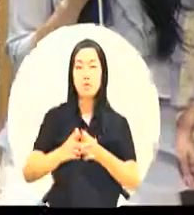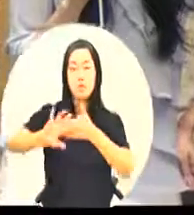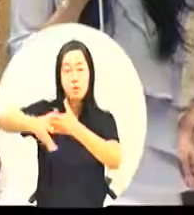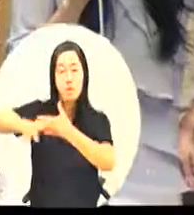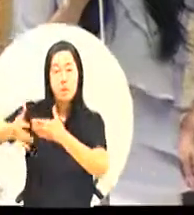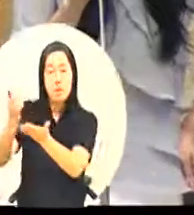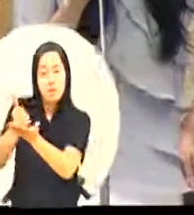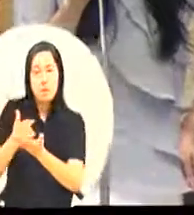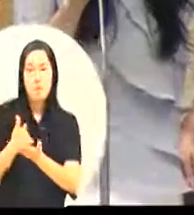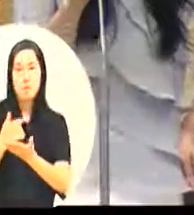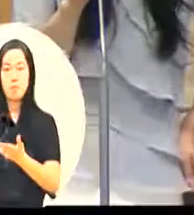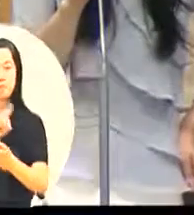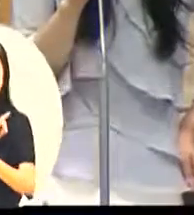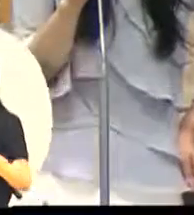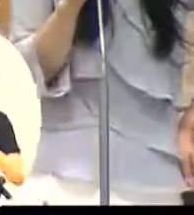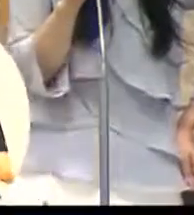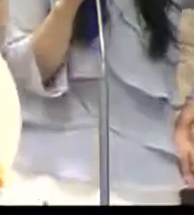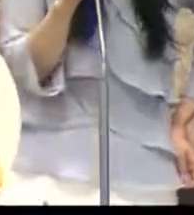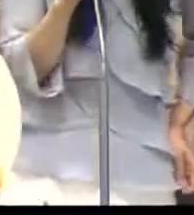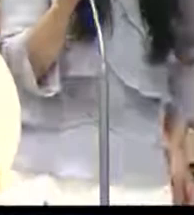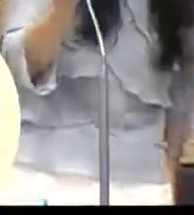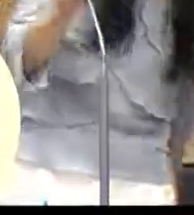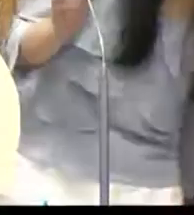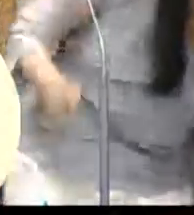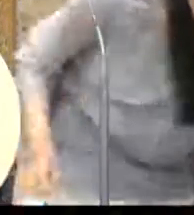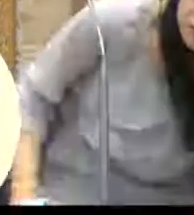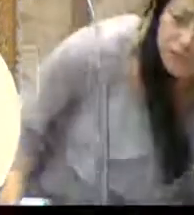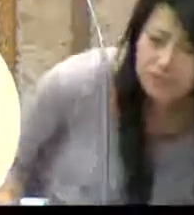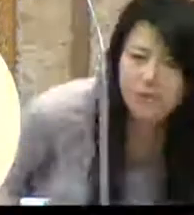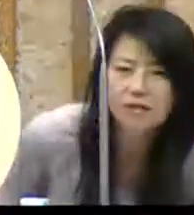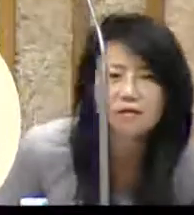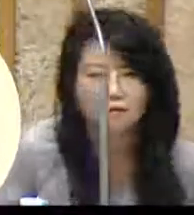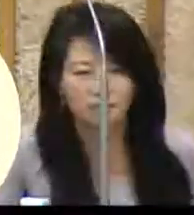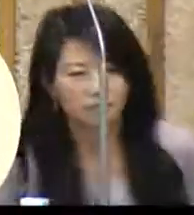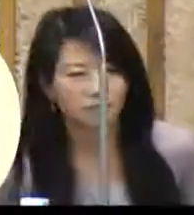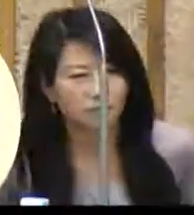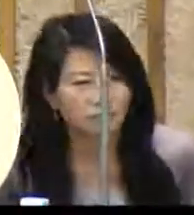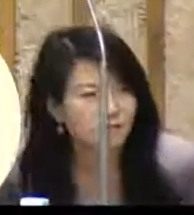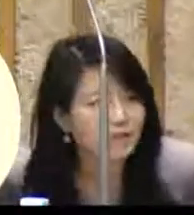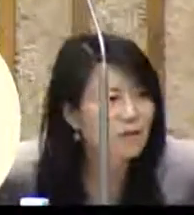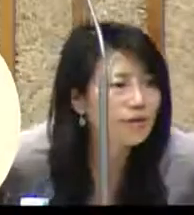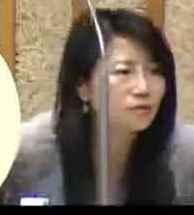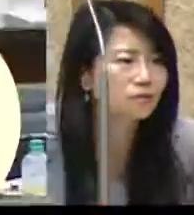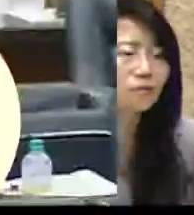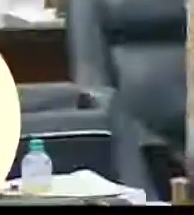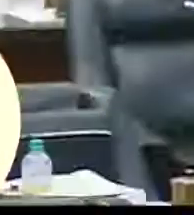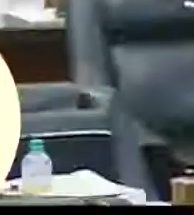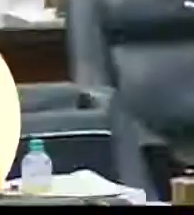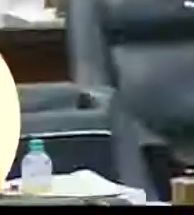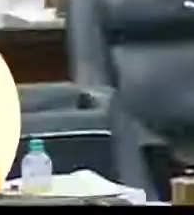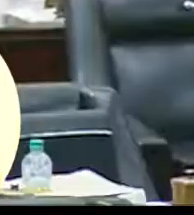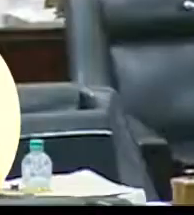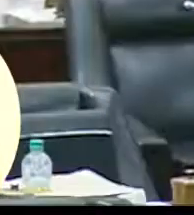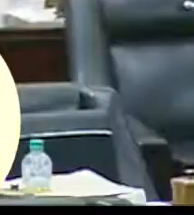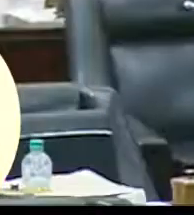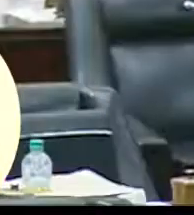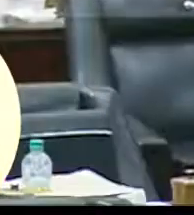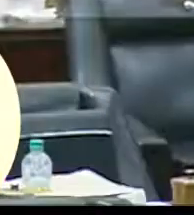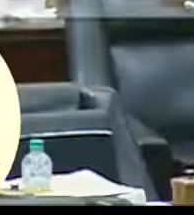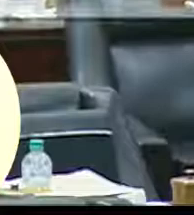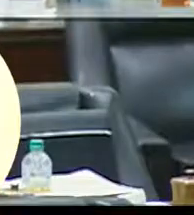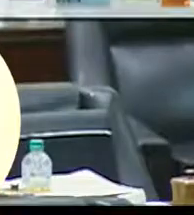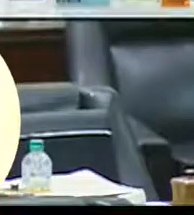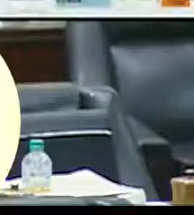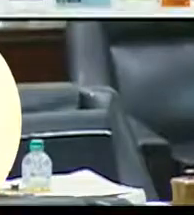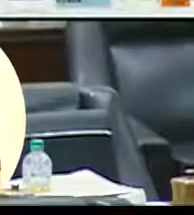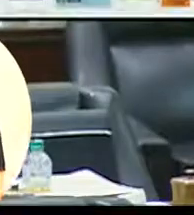信心哦，所以其实我们是准备好的。谢谢。 好，谢谢秘书处那么有信心回答。秘书处他说他已经准备好了哦。